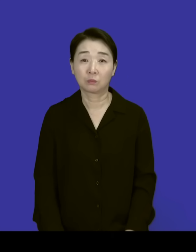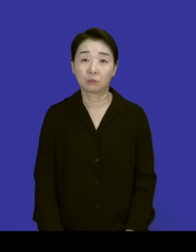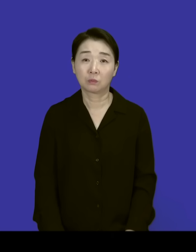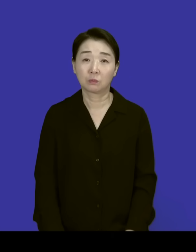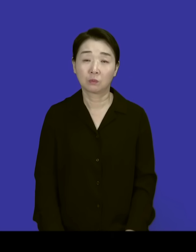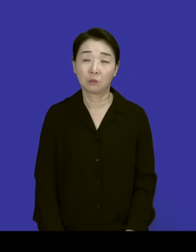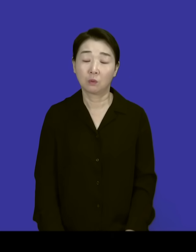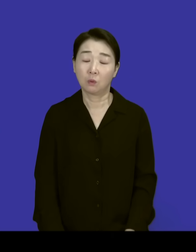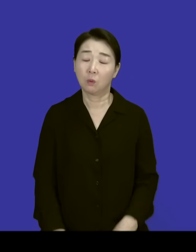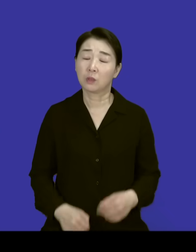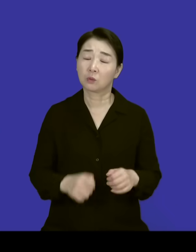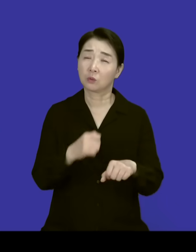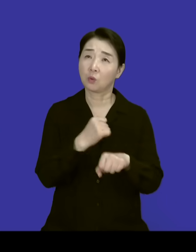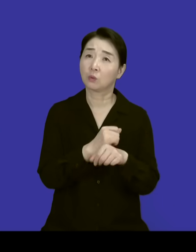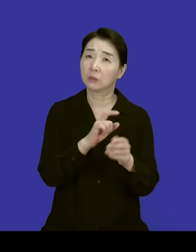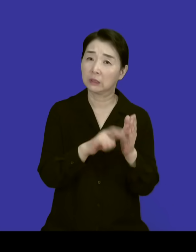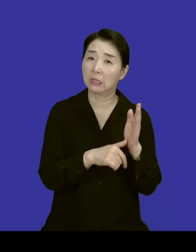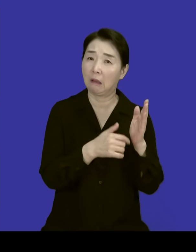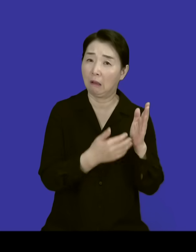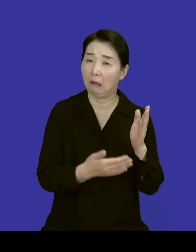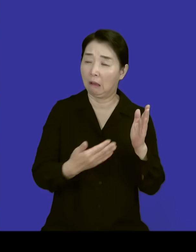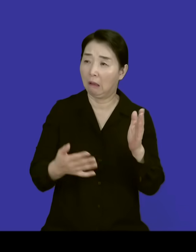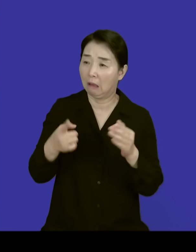이렇게 시간이 지나고 나다 보니까 예.